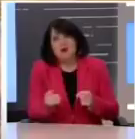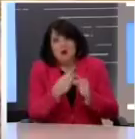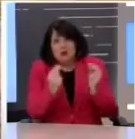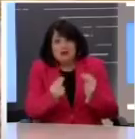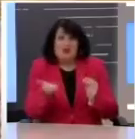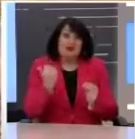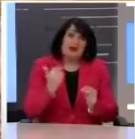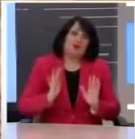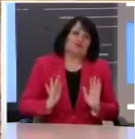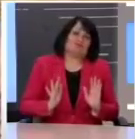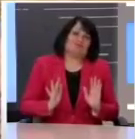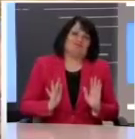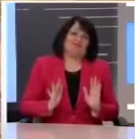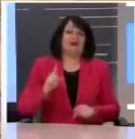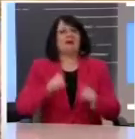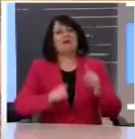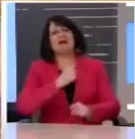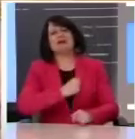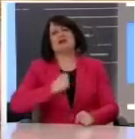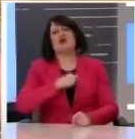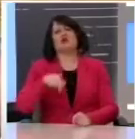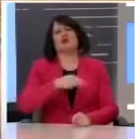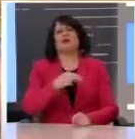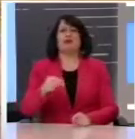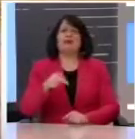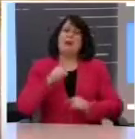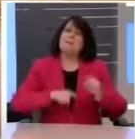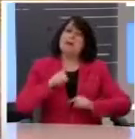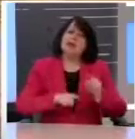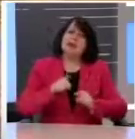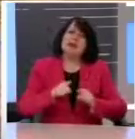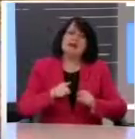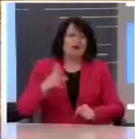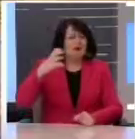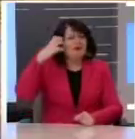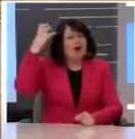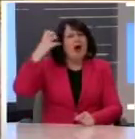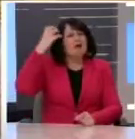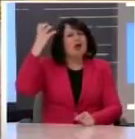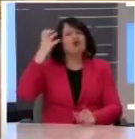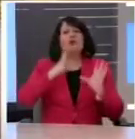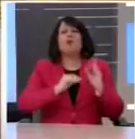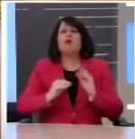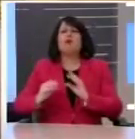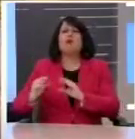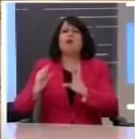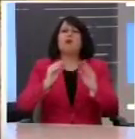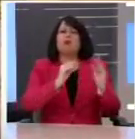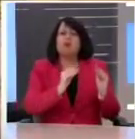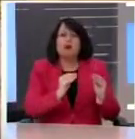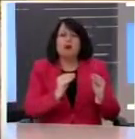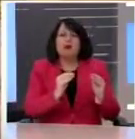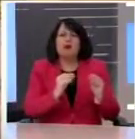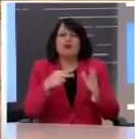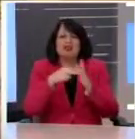Κάποιοι βεβαίως στεναχωριούνται γι' αυτό. Κάποιοι φαντασιώνονταν ότι θα ζήσουμε νύχτες